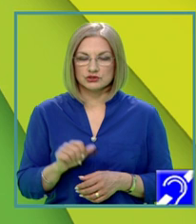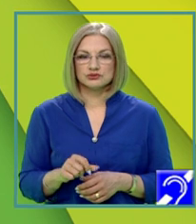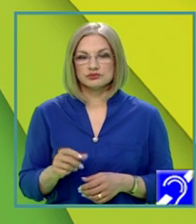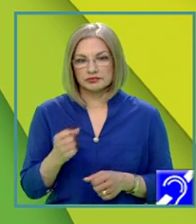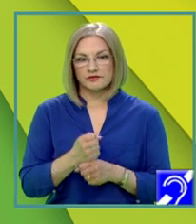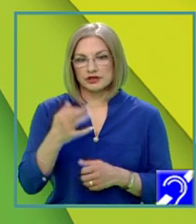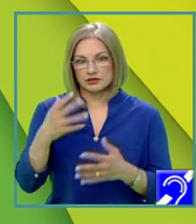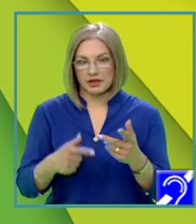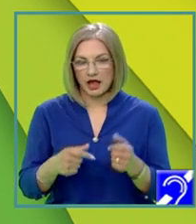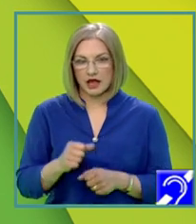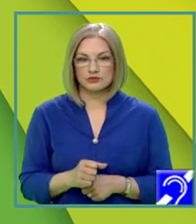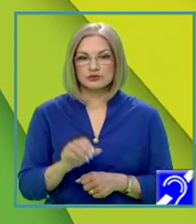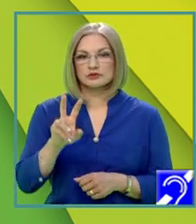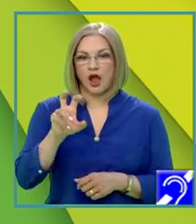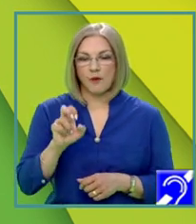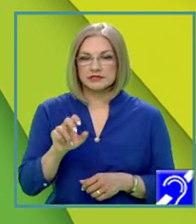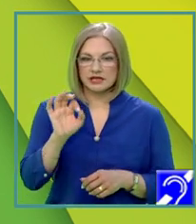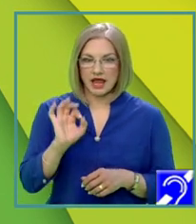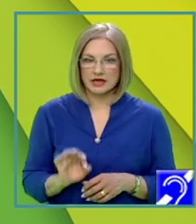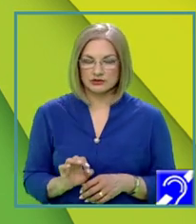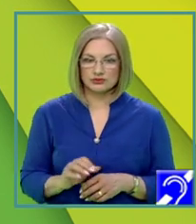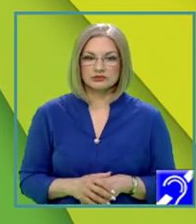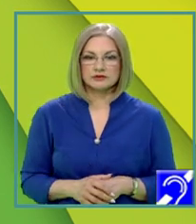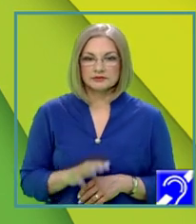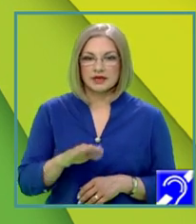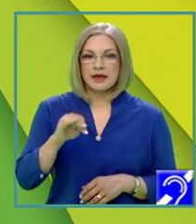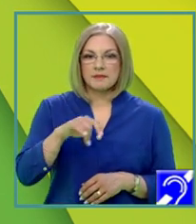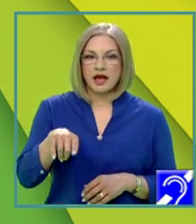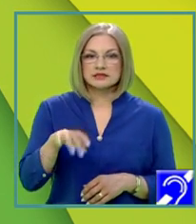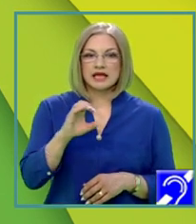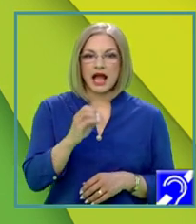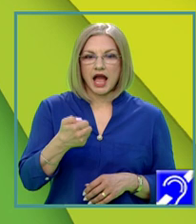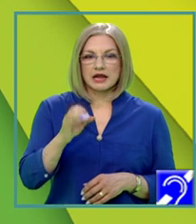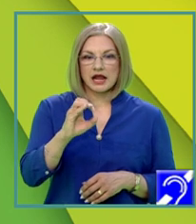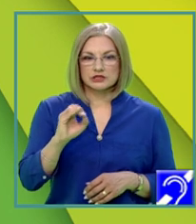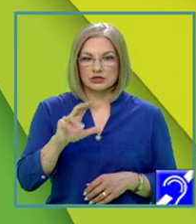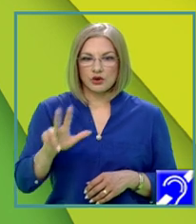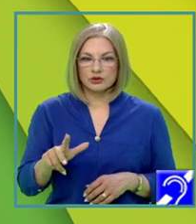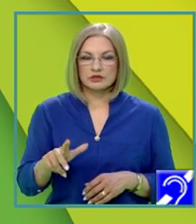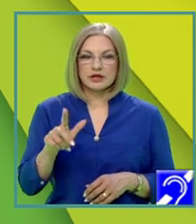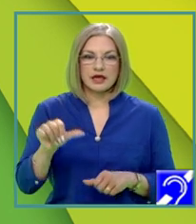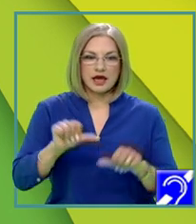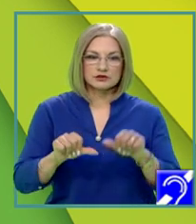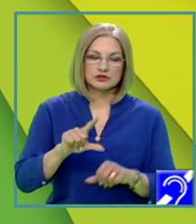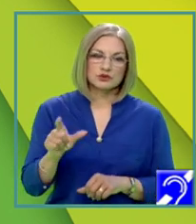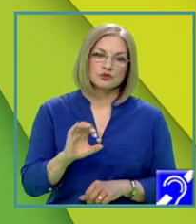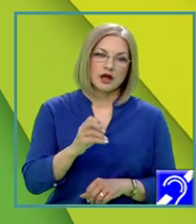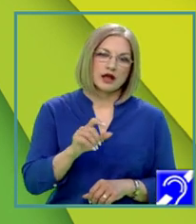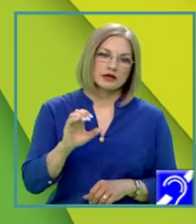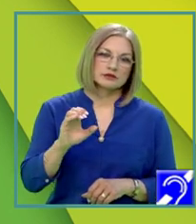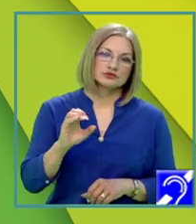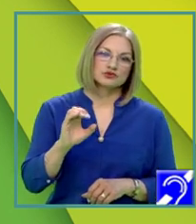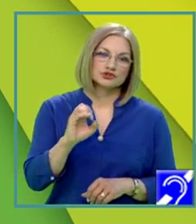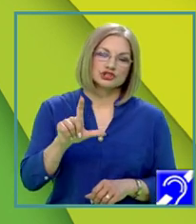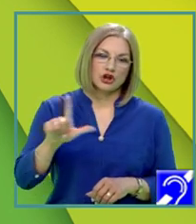simplu procentul de 80% masa de carbonat de calciu care a reacționat cu soluția de acid clorhidric calculăm masa